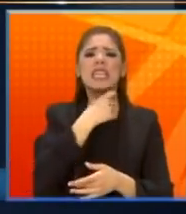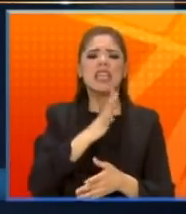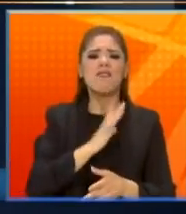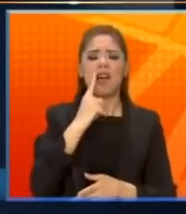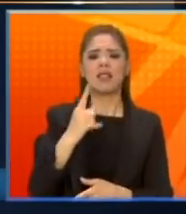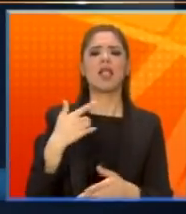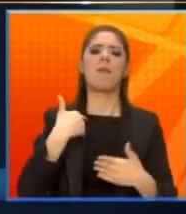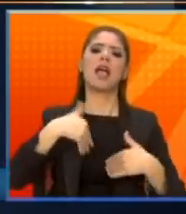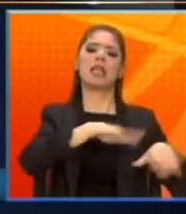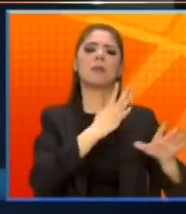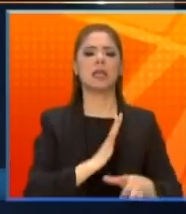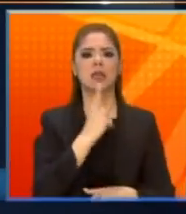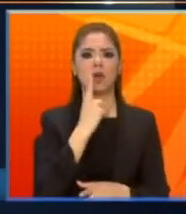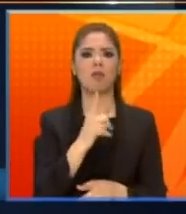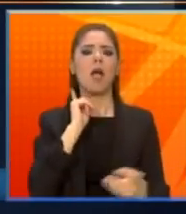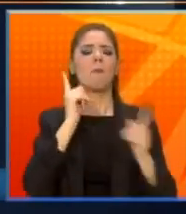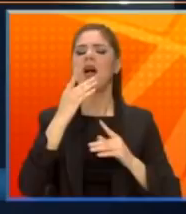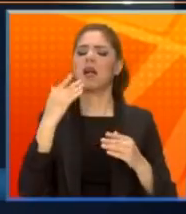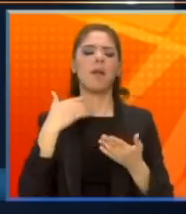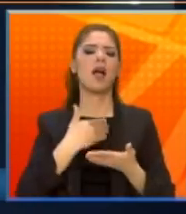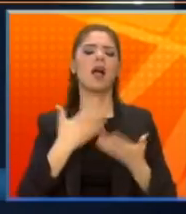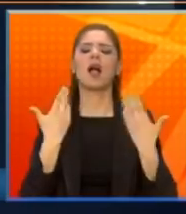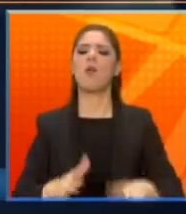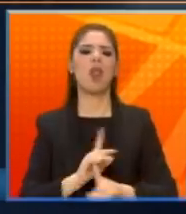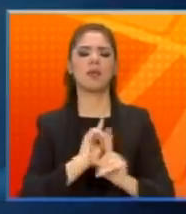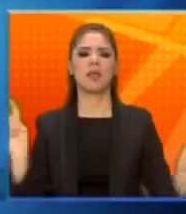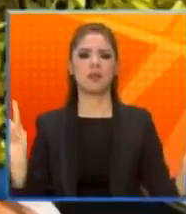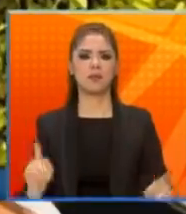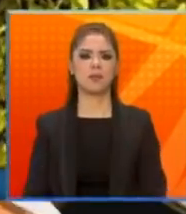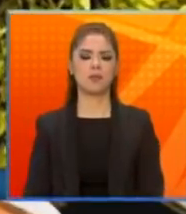ve tahliyesini istedi. Mahkeme talebi reddetti tabii.